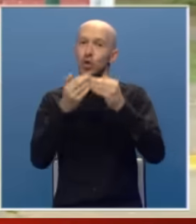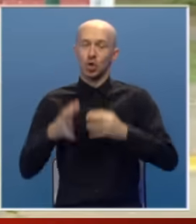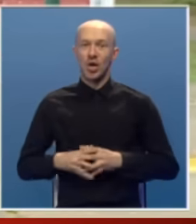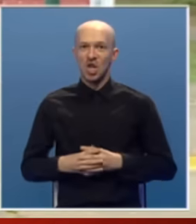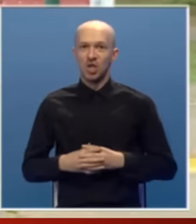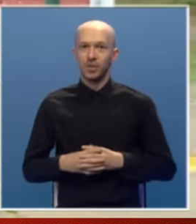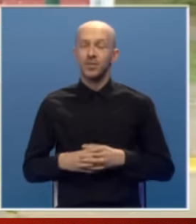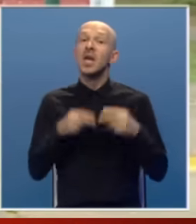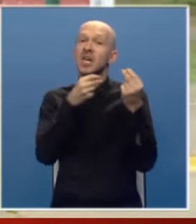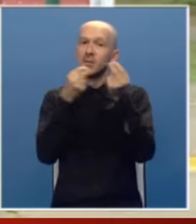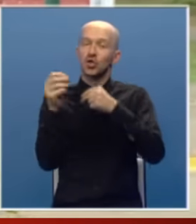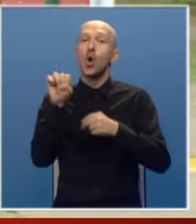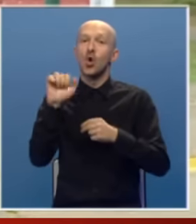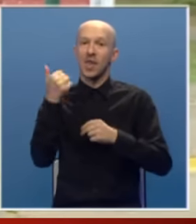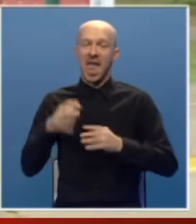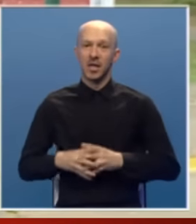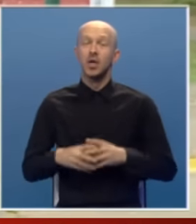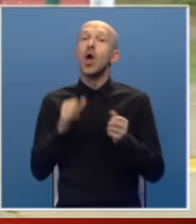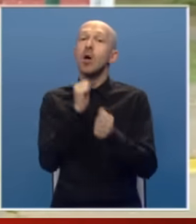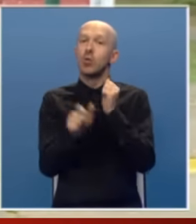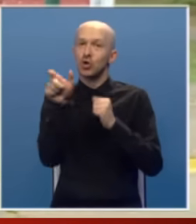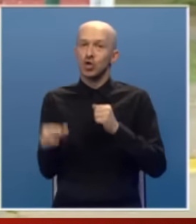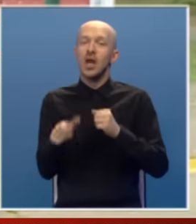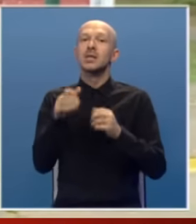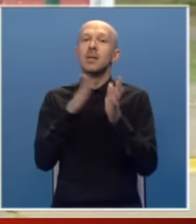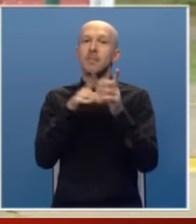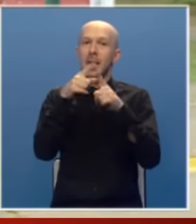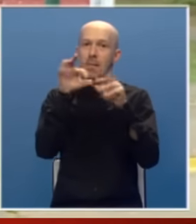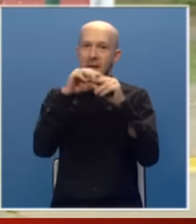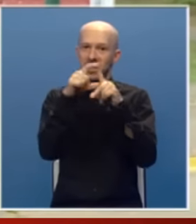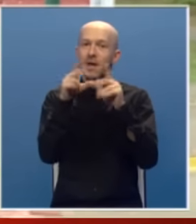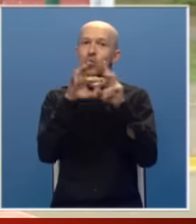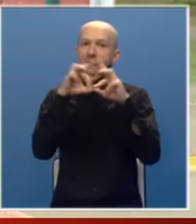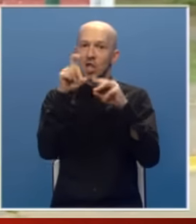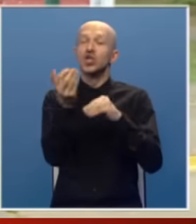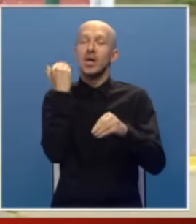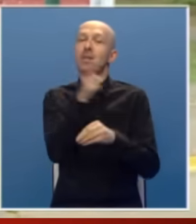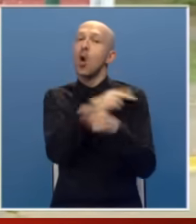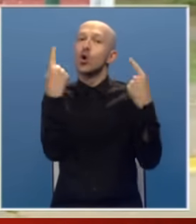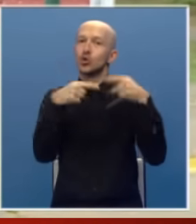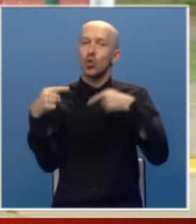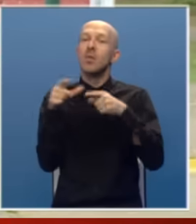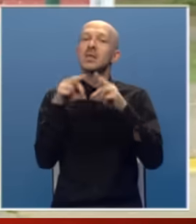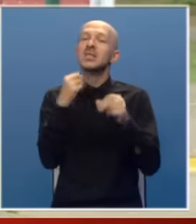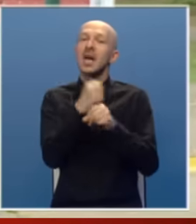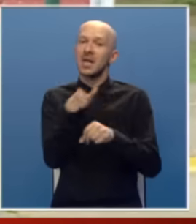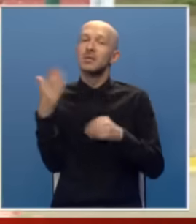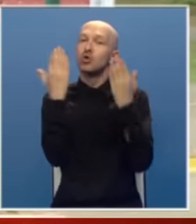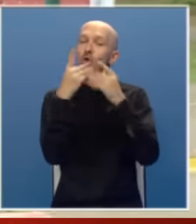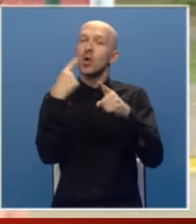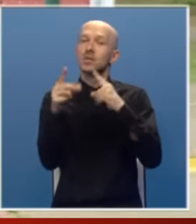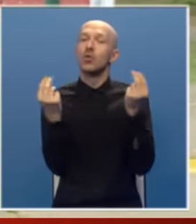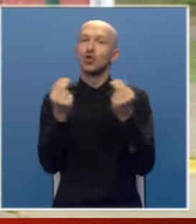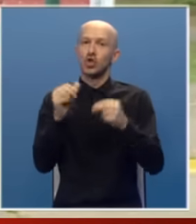prostoriji. Ispričao nam je da je počinio zločina Mehmed Vukalić i ranije imao sukobe sa nekim radnicima škole